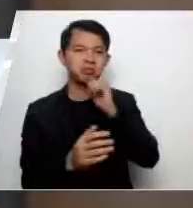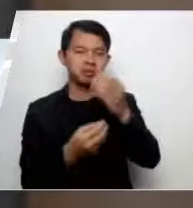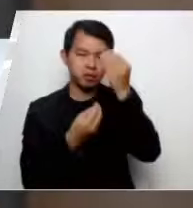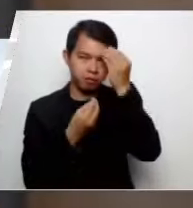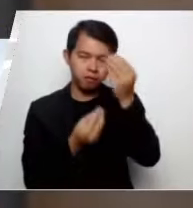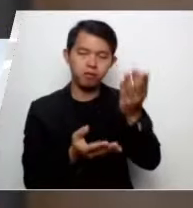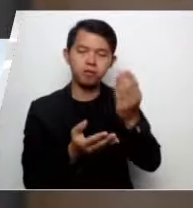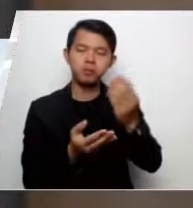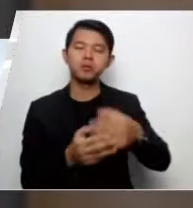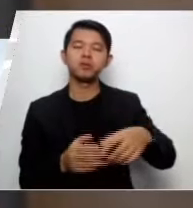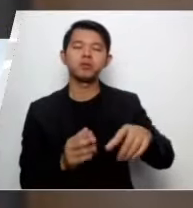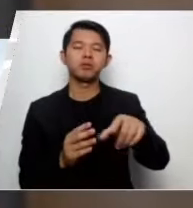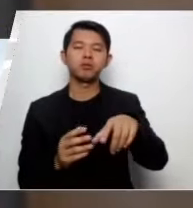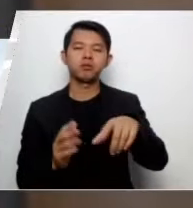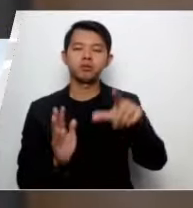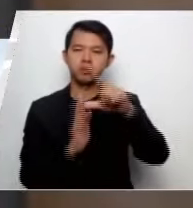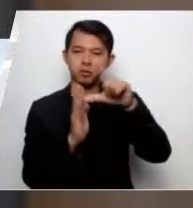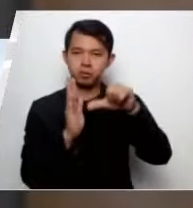ganoon po,